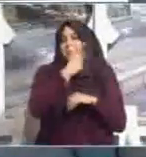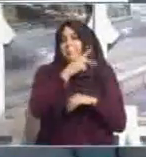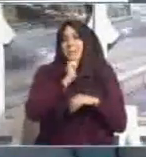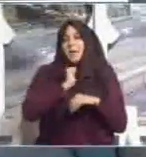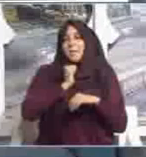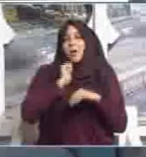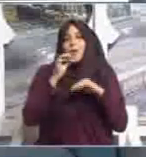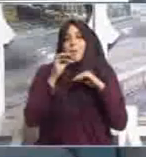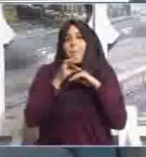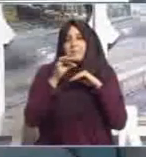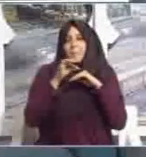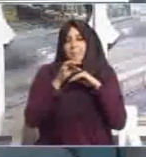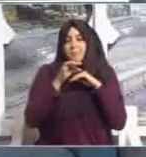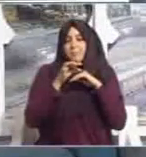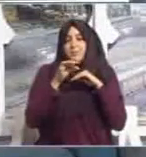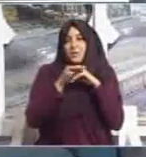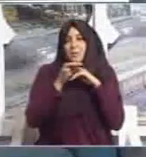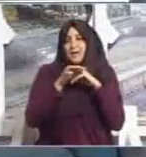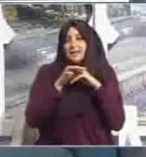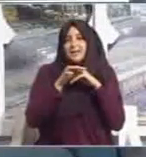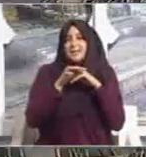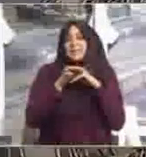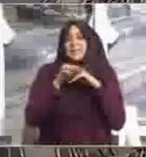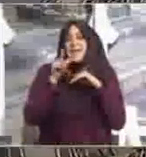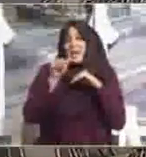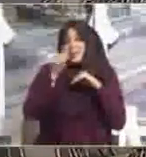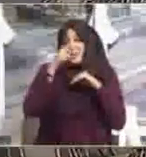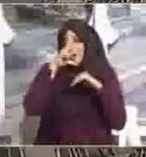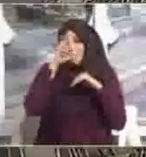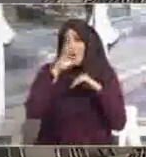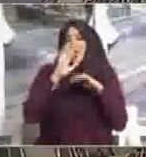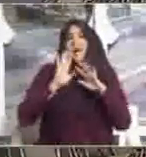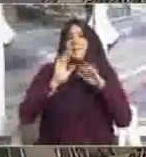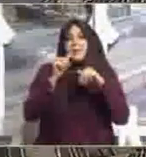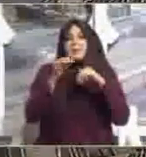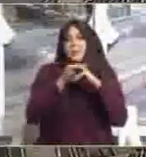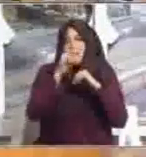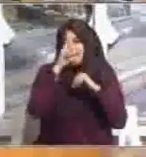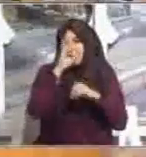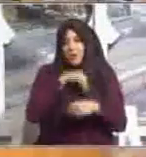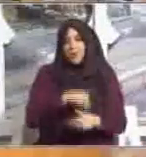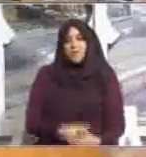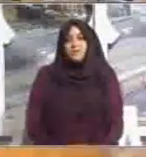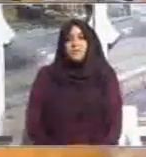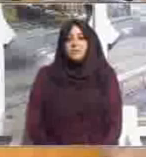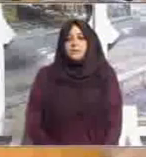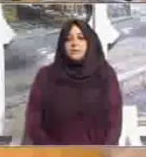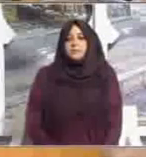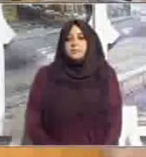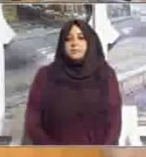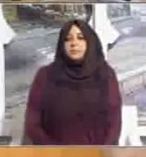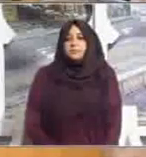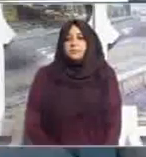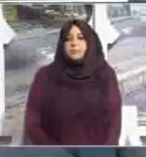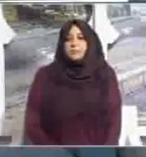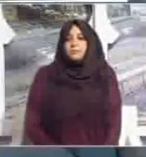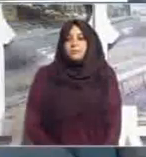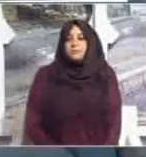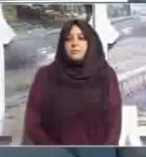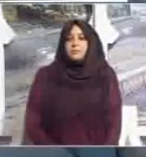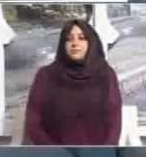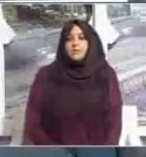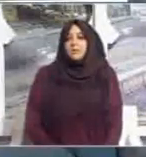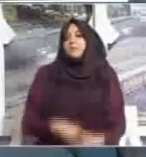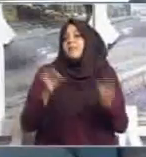والسكن باسم زوجها والسكن باسم زوجها وهي لما توفات وش تركت؟ تركت